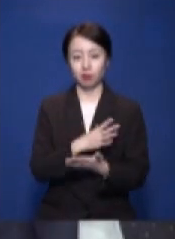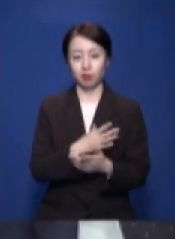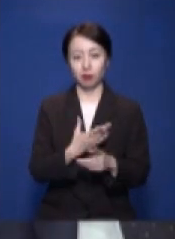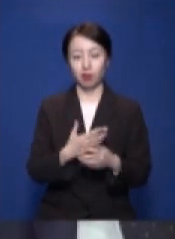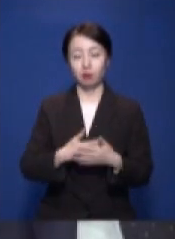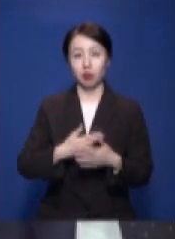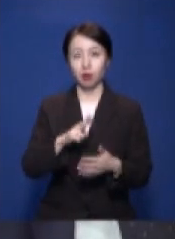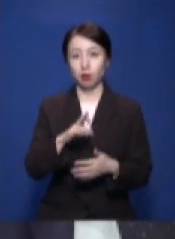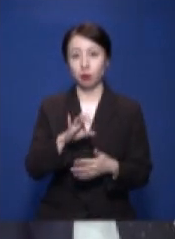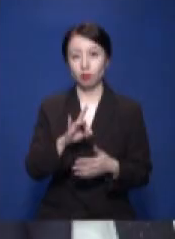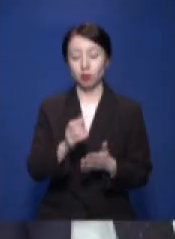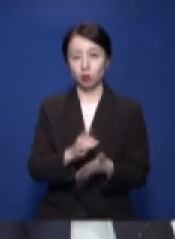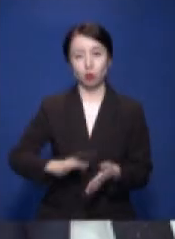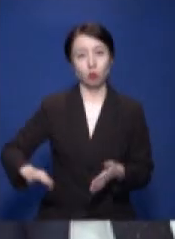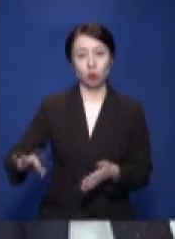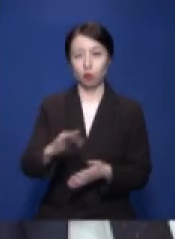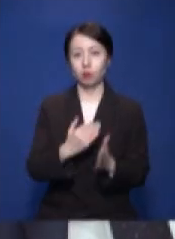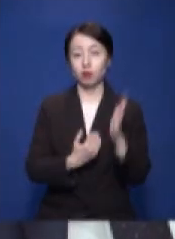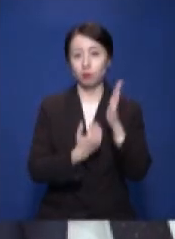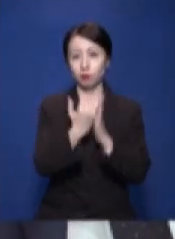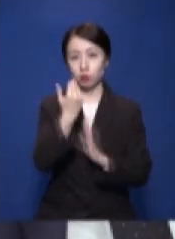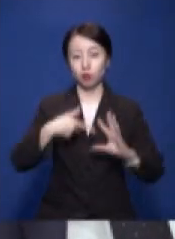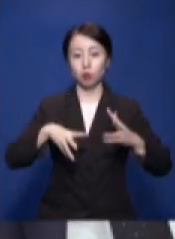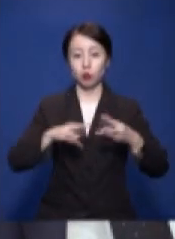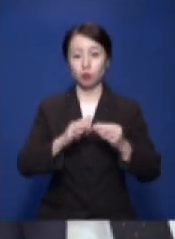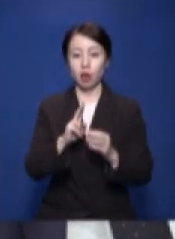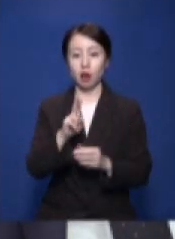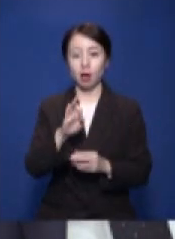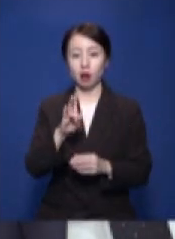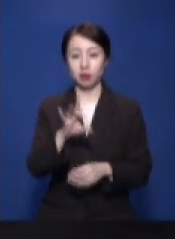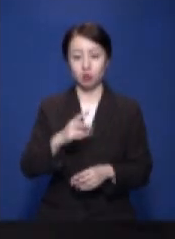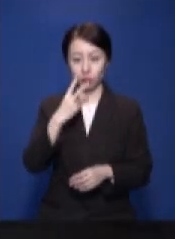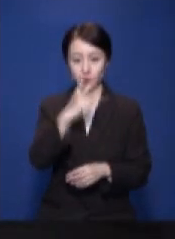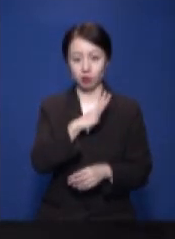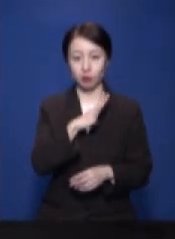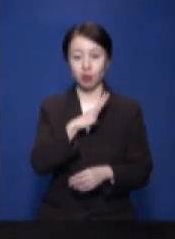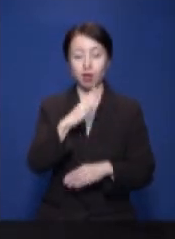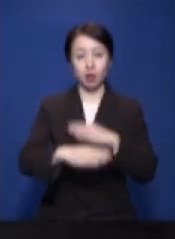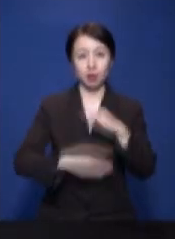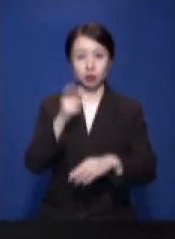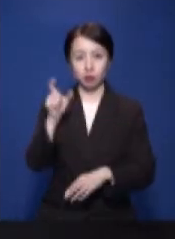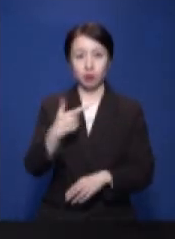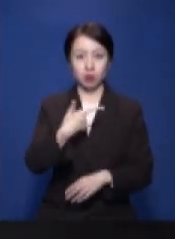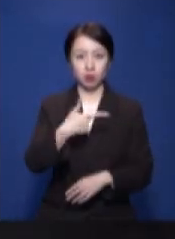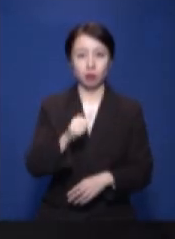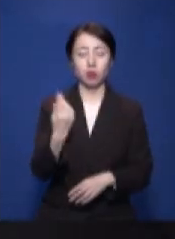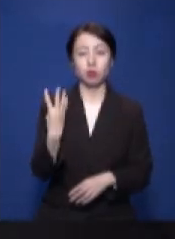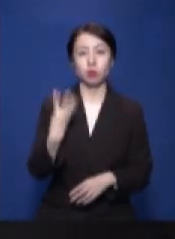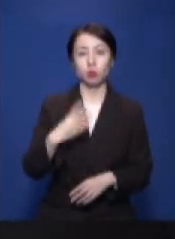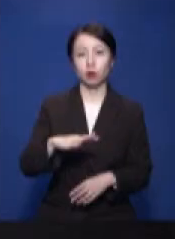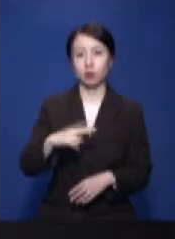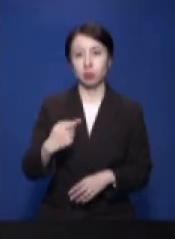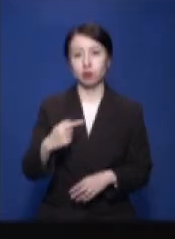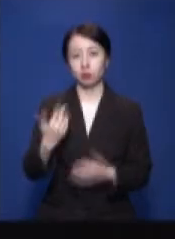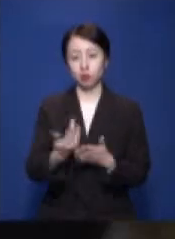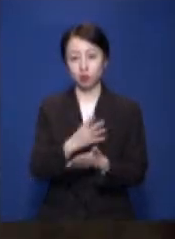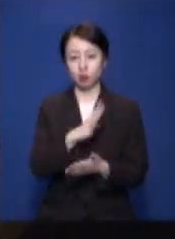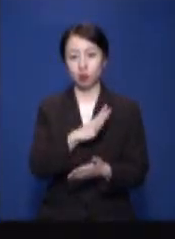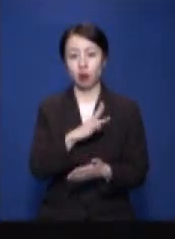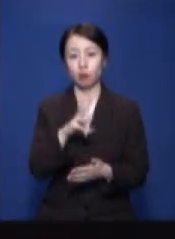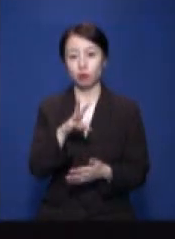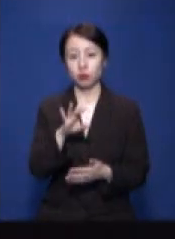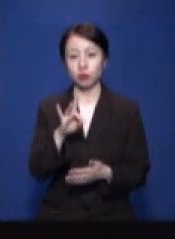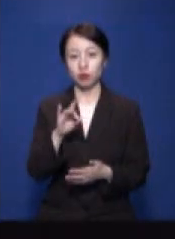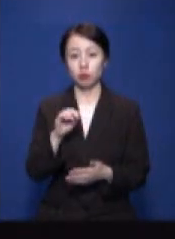Биыл орақта облыстағы жоғары нәтижені Аққайың ауданы көрсетті. Диқандар гектарынан 91 центнерден өнім алған. Ғабит